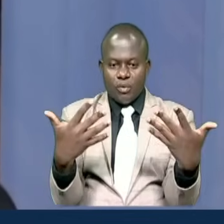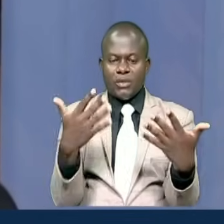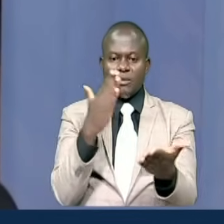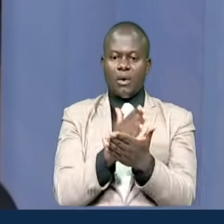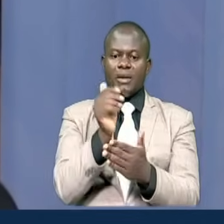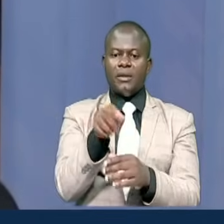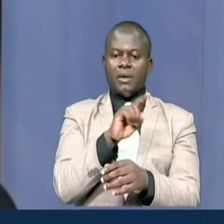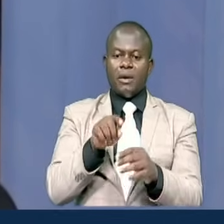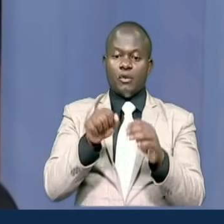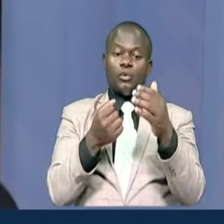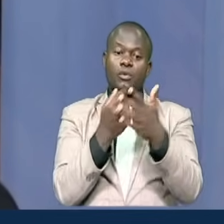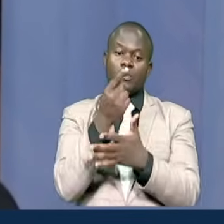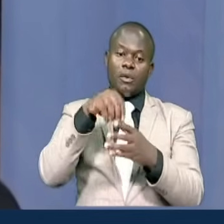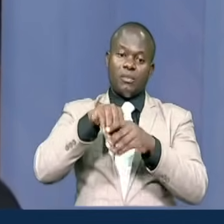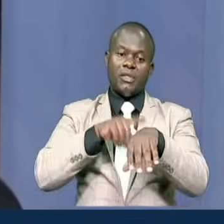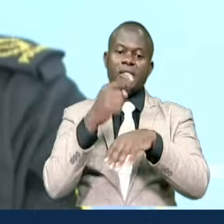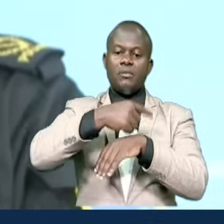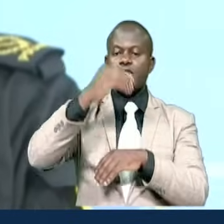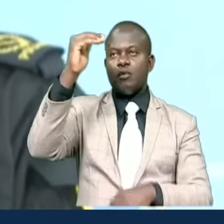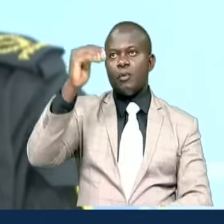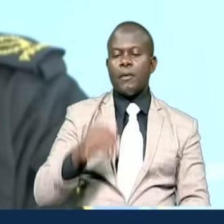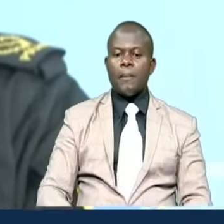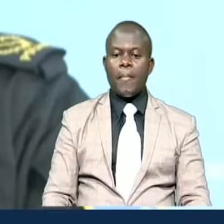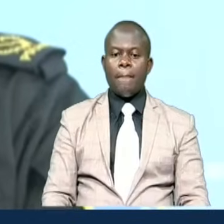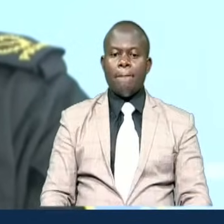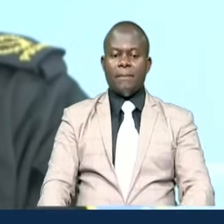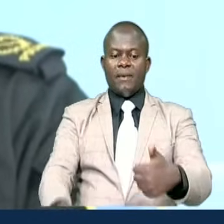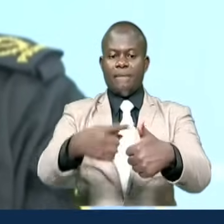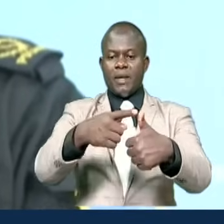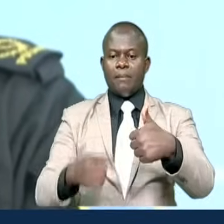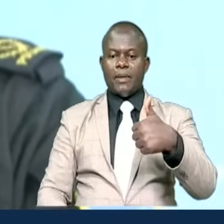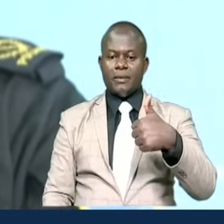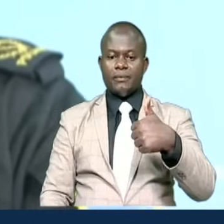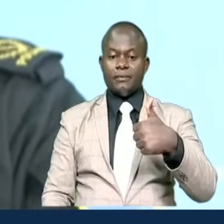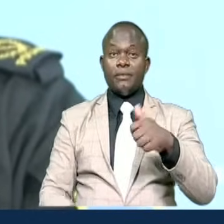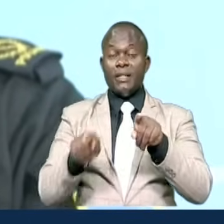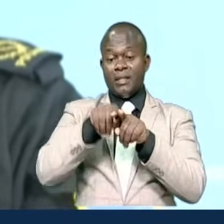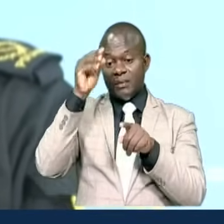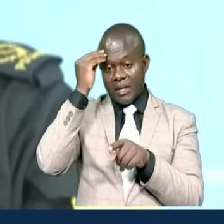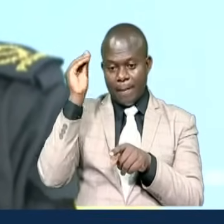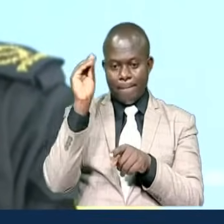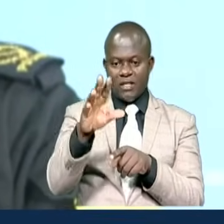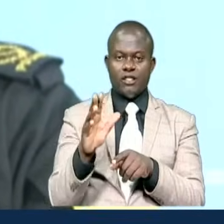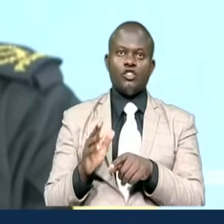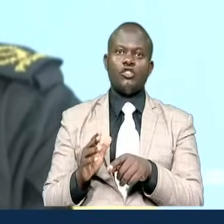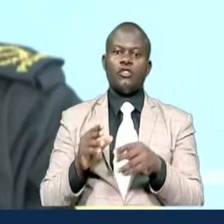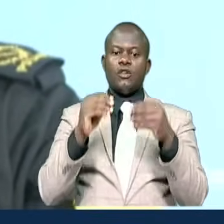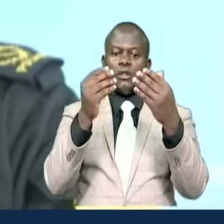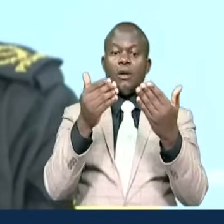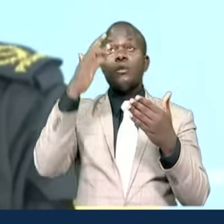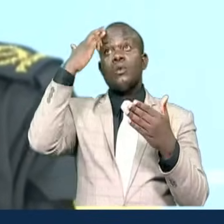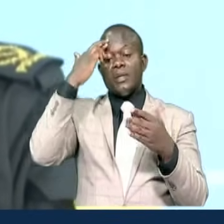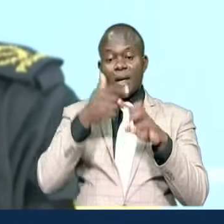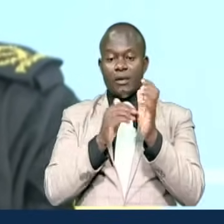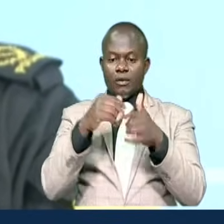ibyo byahenda bishobora kuvuka mu gihe cy'iminsi mikuru? Icyambere ni nk'ubutumwa ndiho ntanga, no kugira ngo twibukiranye,